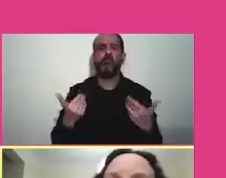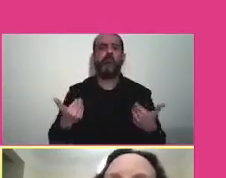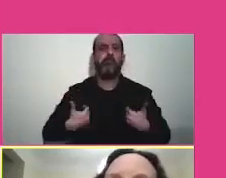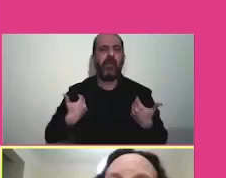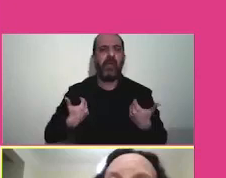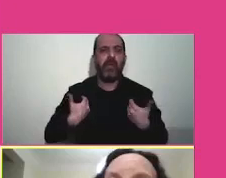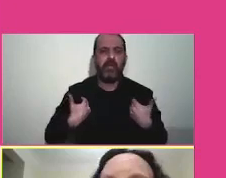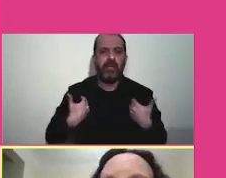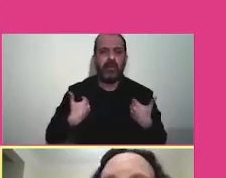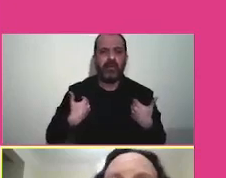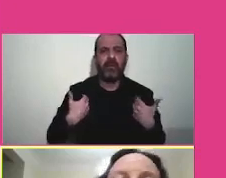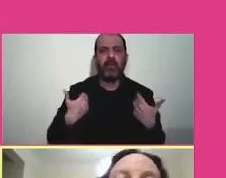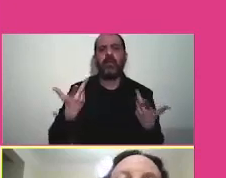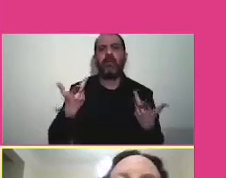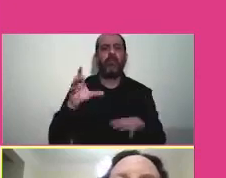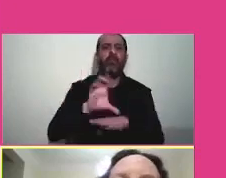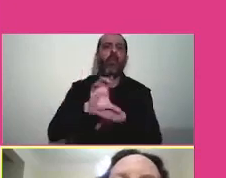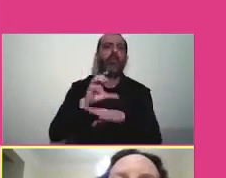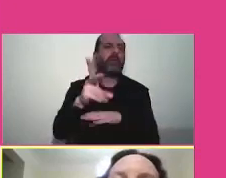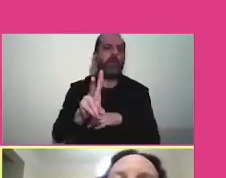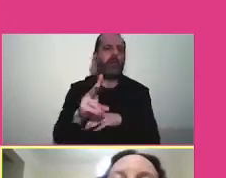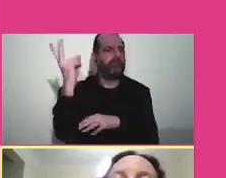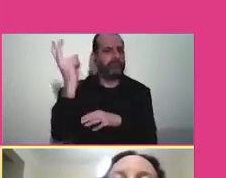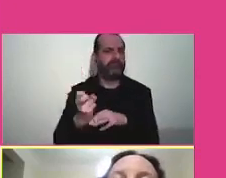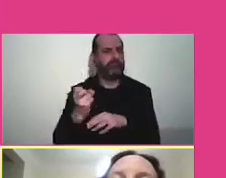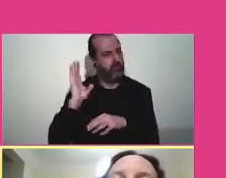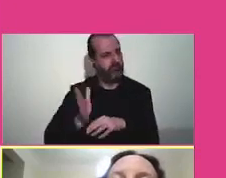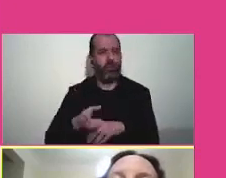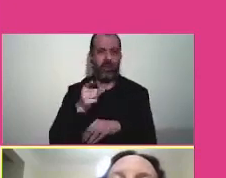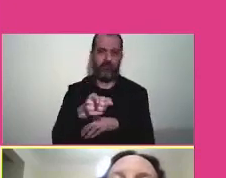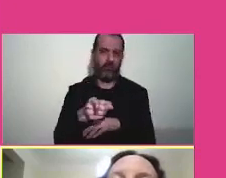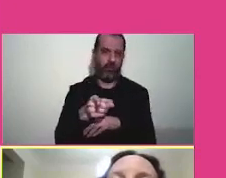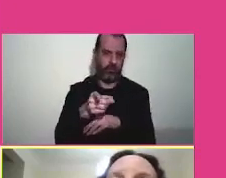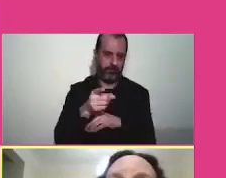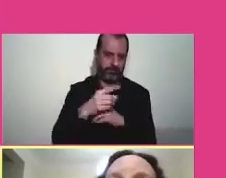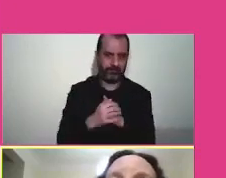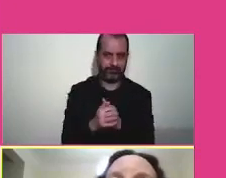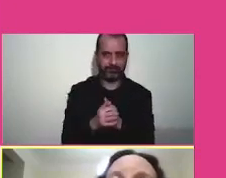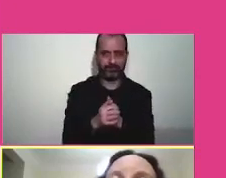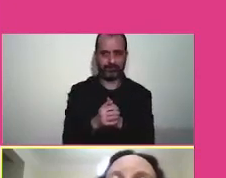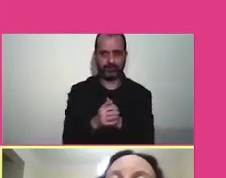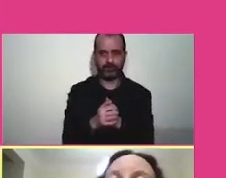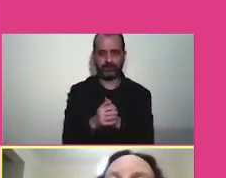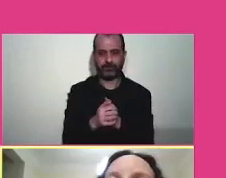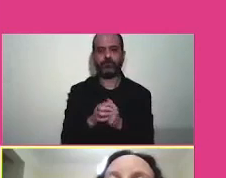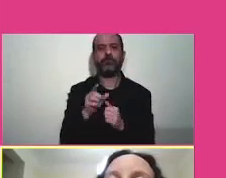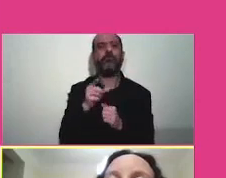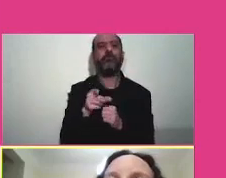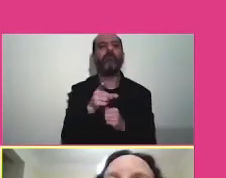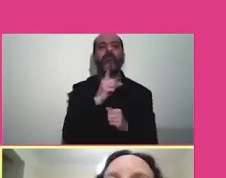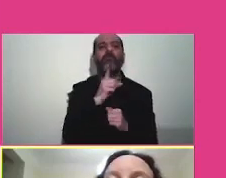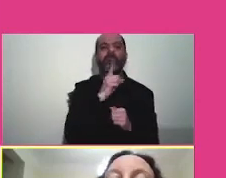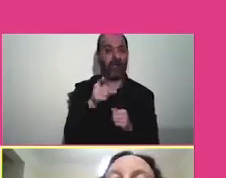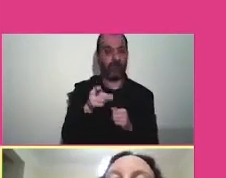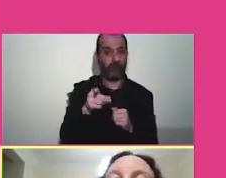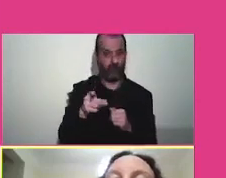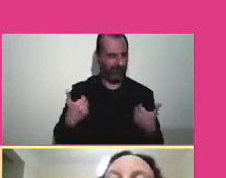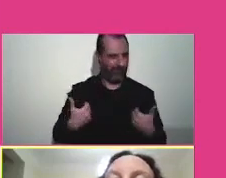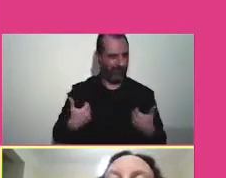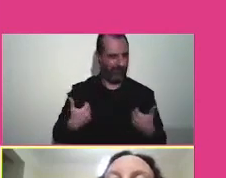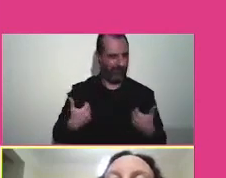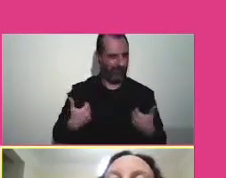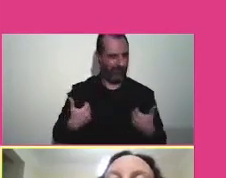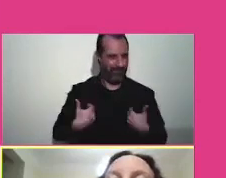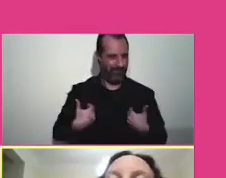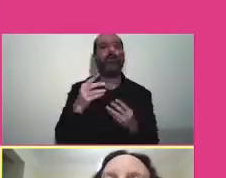για το PC σας, για το computer σας. Αυτό το παιχνίδι δίνει τη δυνατότητα ουσιαστικά